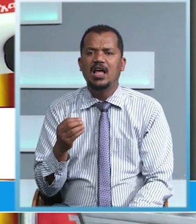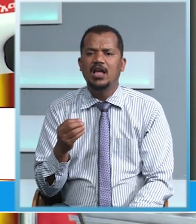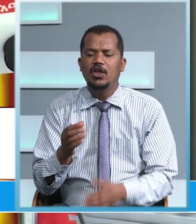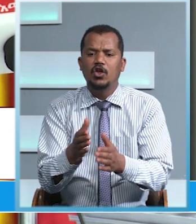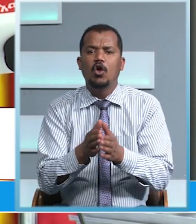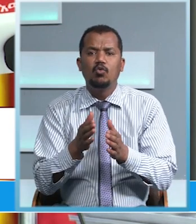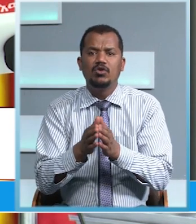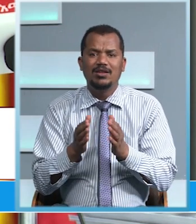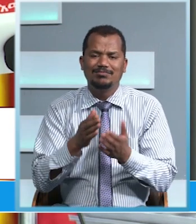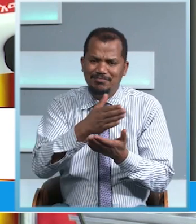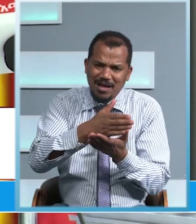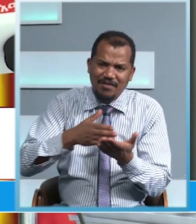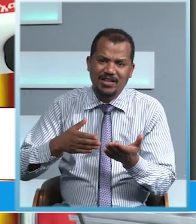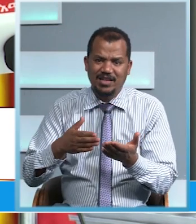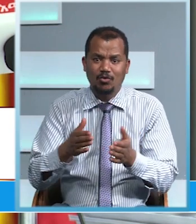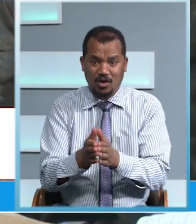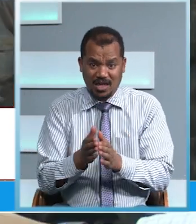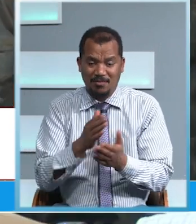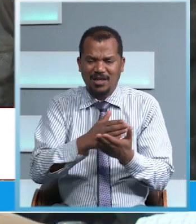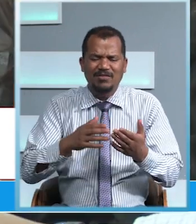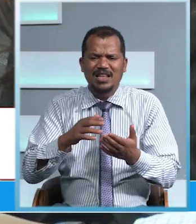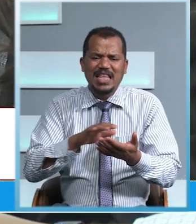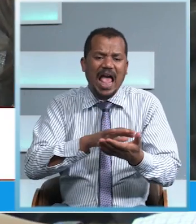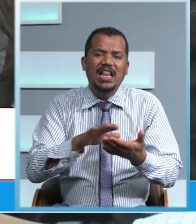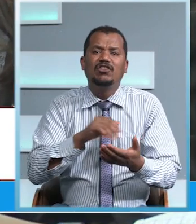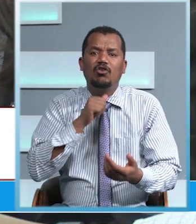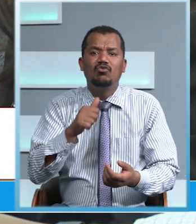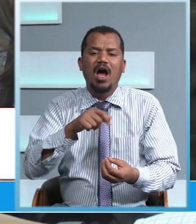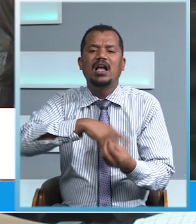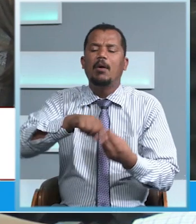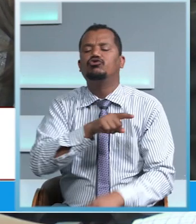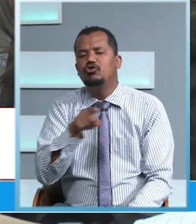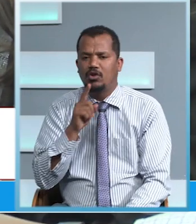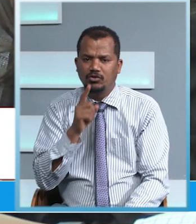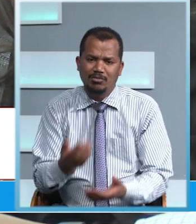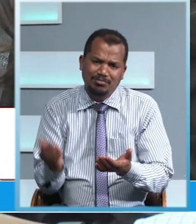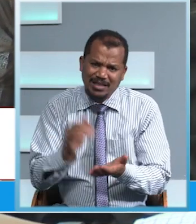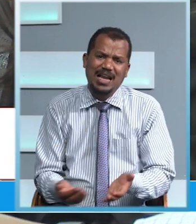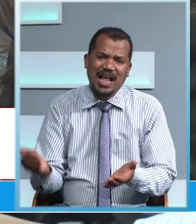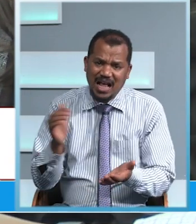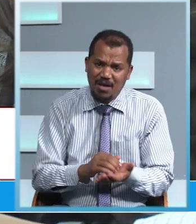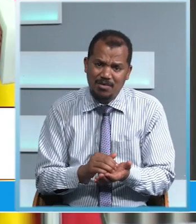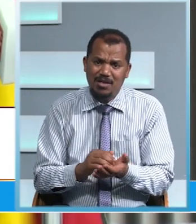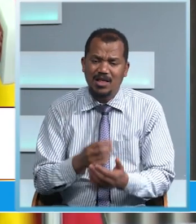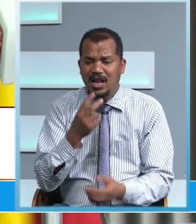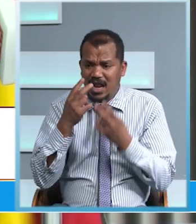እና የጉራጌ ደግሞ በከፍል ያልተጠኑ አካባቢዎች እነሱ ናቸው።